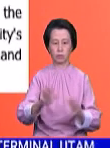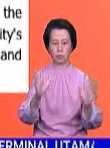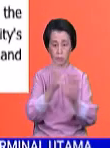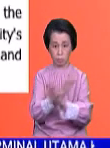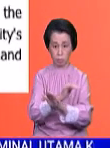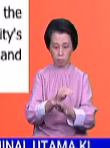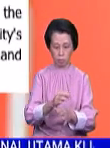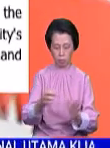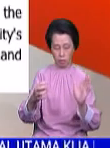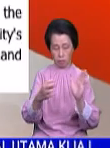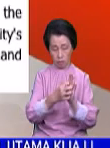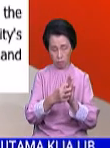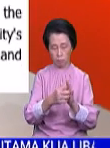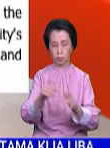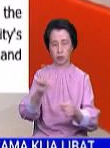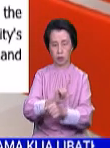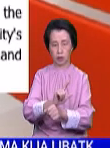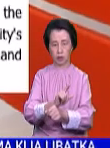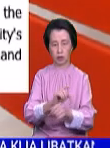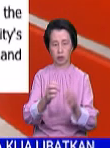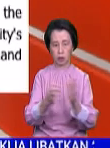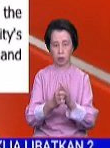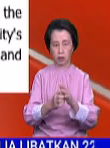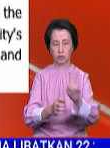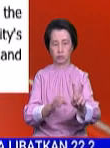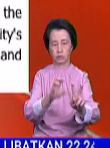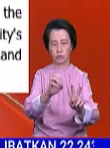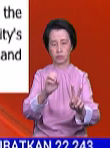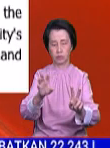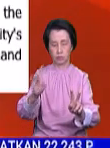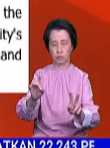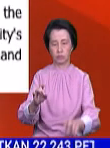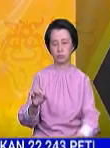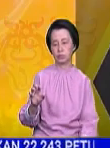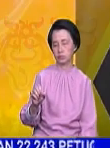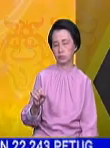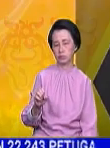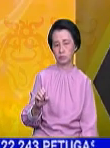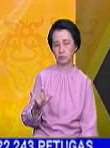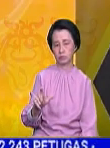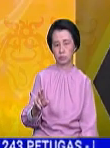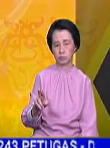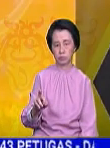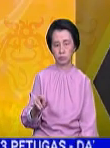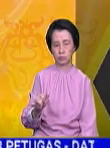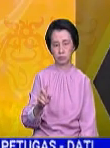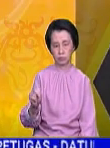dipasang dengan VSAT melengkapkan pemasangan 200 Wi-Fi saluran.